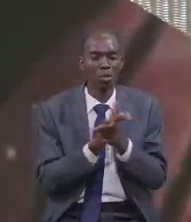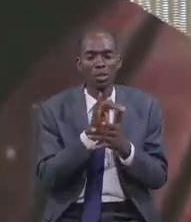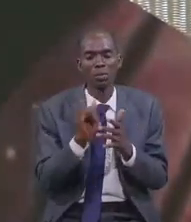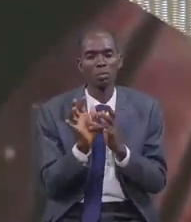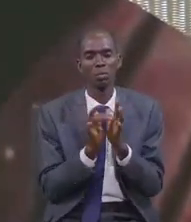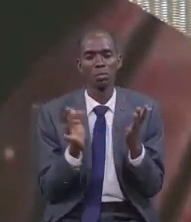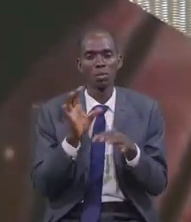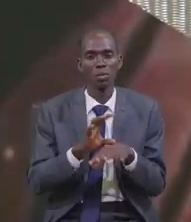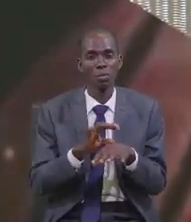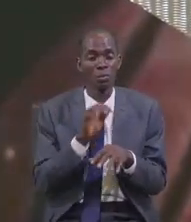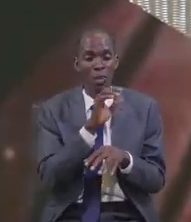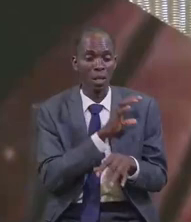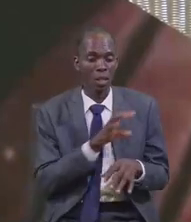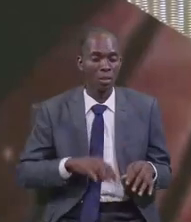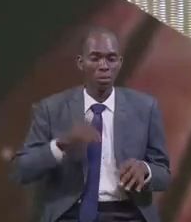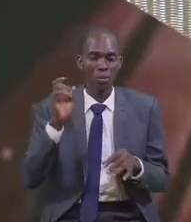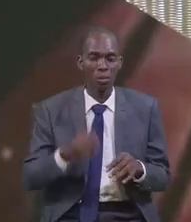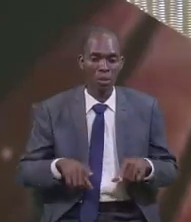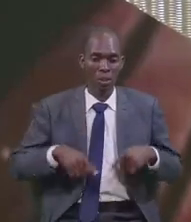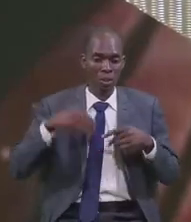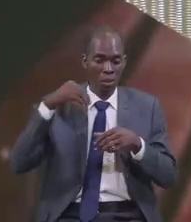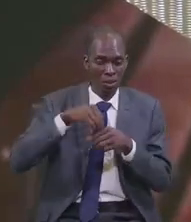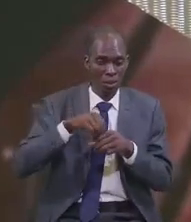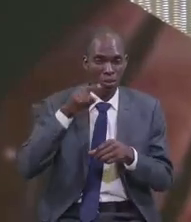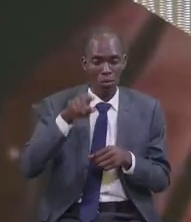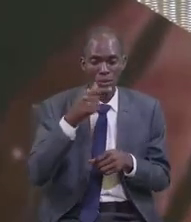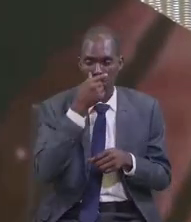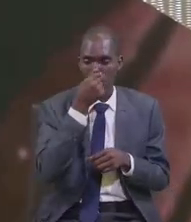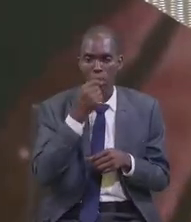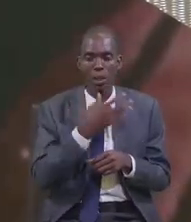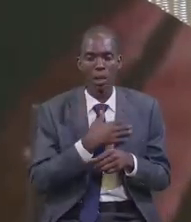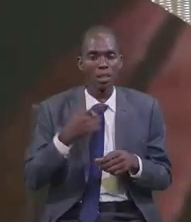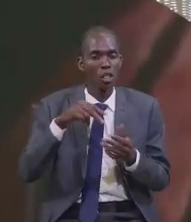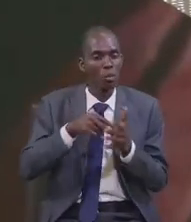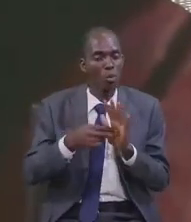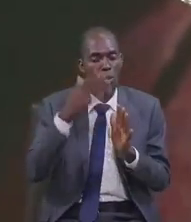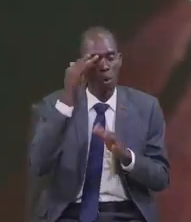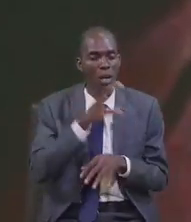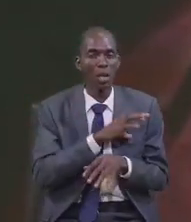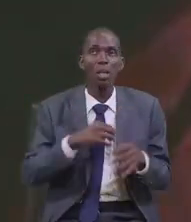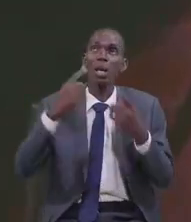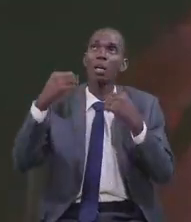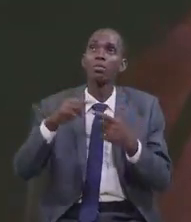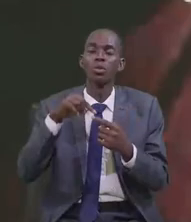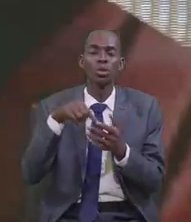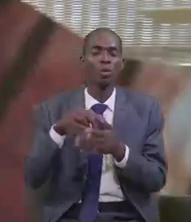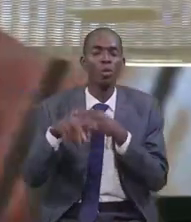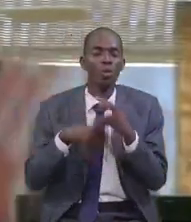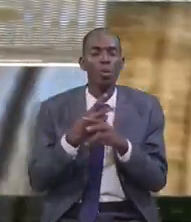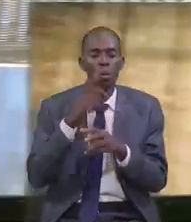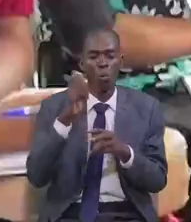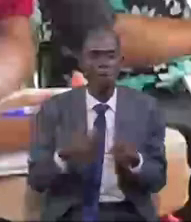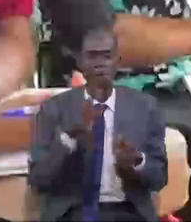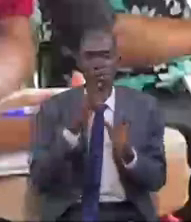toi. Et l'objectif de Christ de venir dans ce monde doit se refléter dans votre vie. Et tous